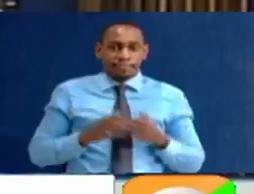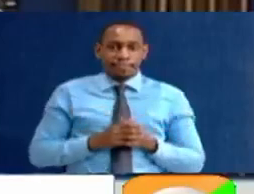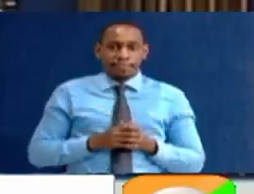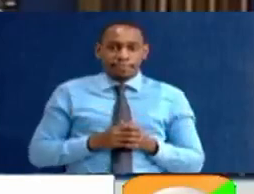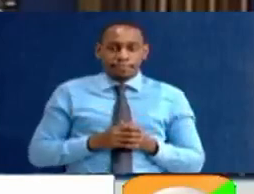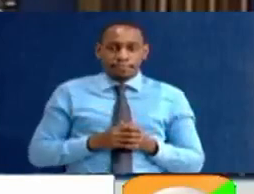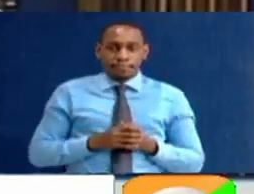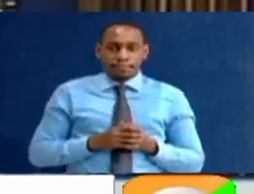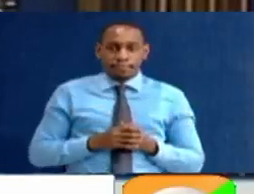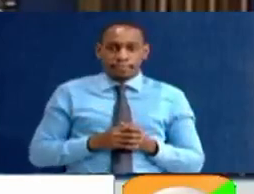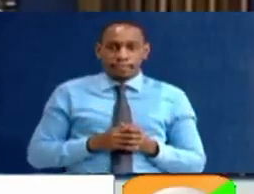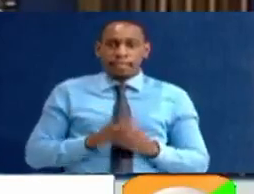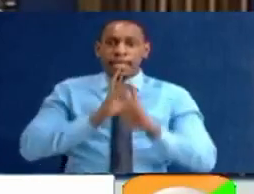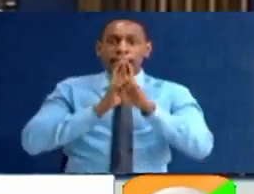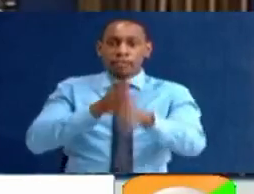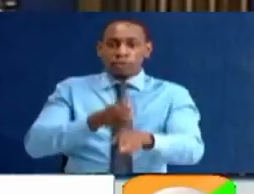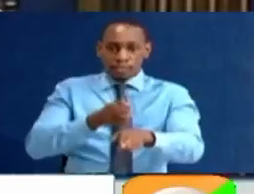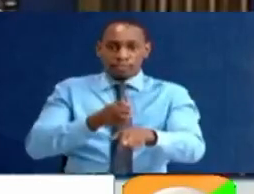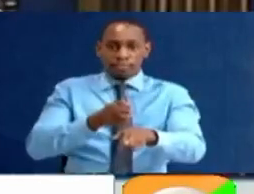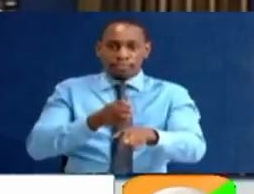So, honorable senators, the results are as follows.